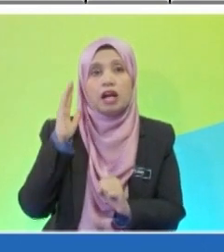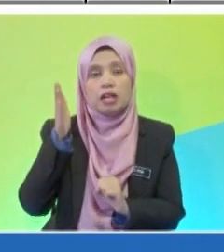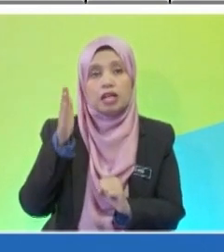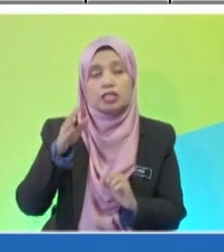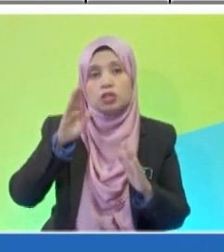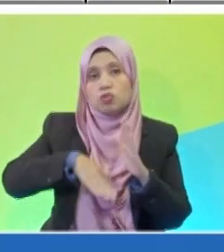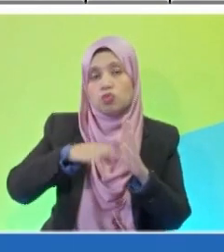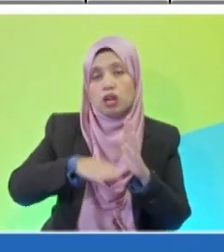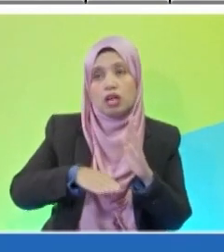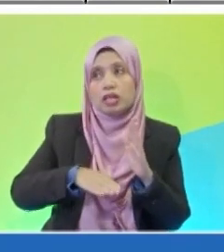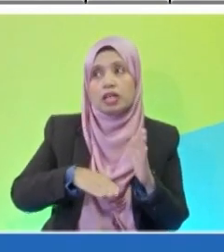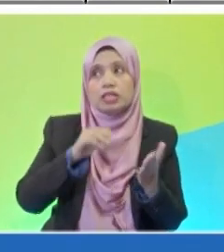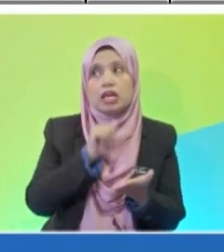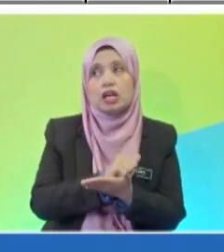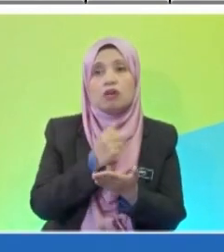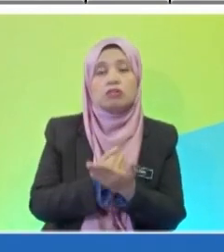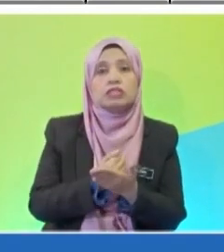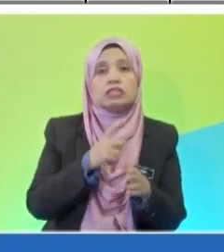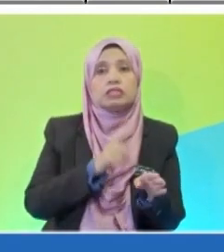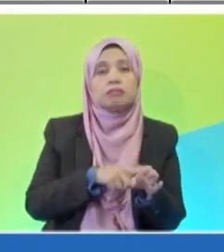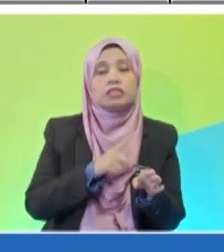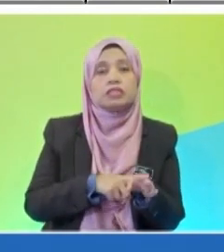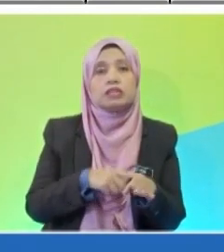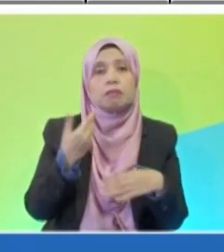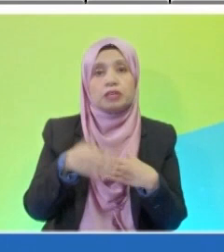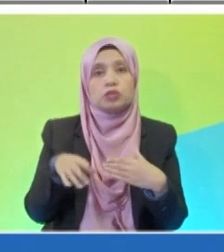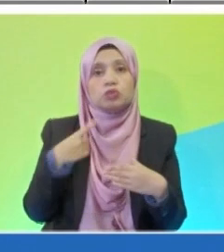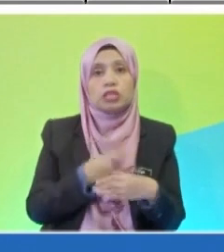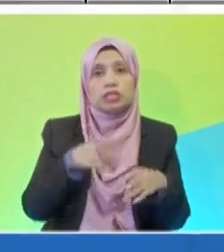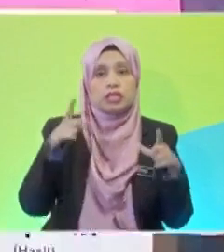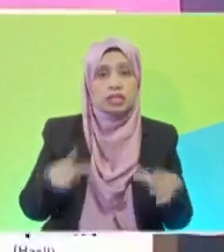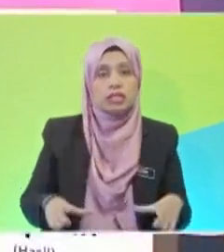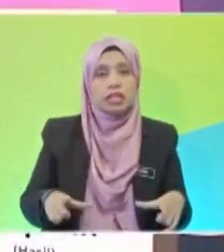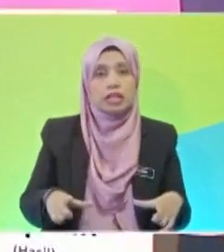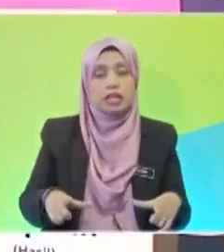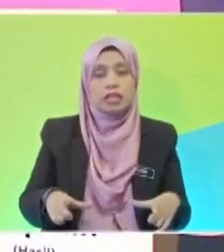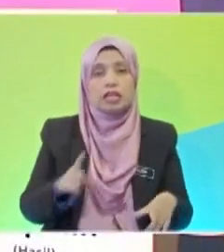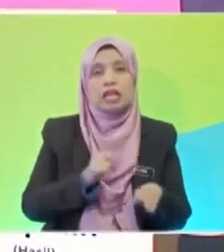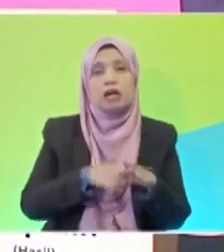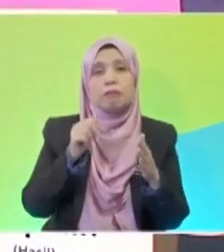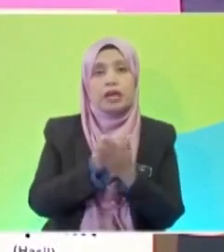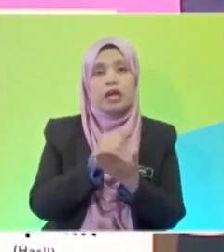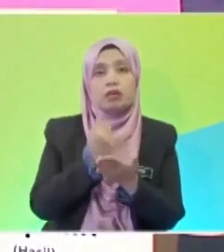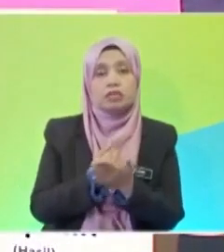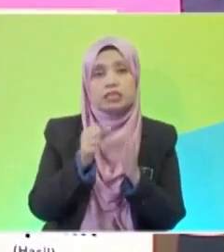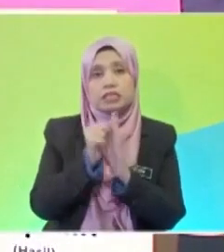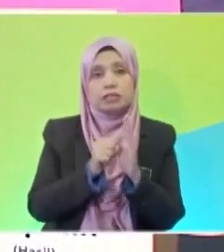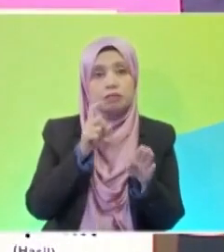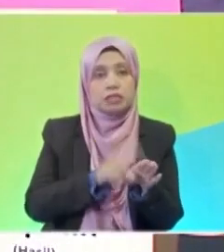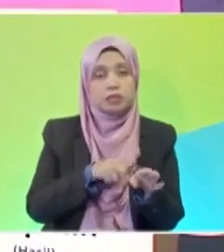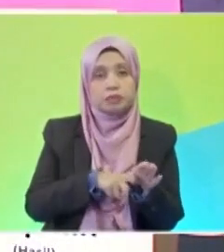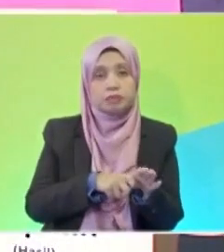mengurangkan akaun semasa. Baik. Dan kemudian kita letak faedah atas ambilan berada dalam akaun semasa. Akaun semasa